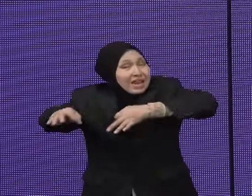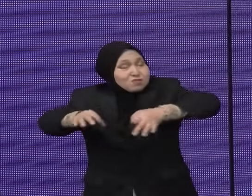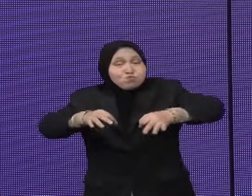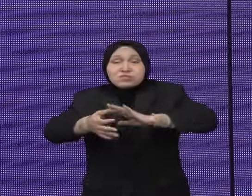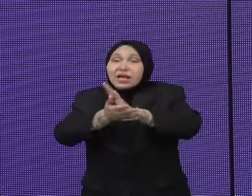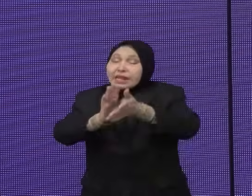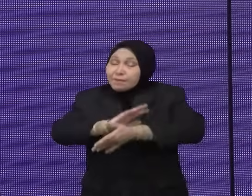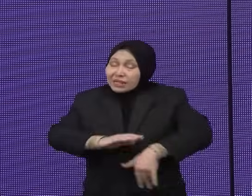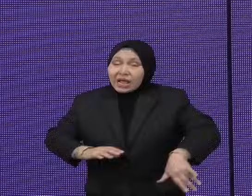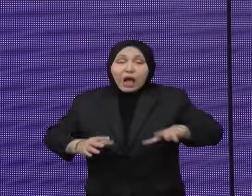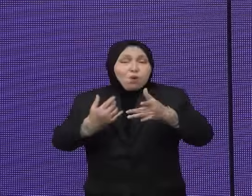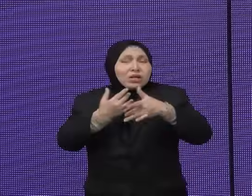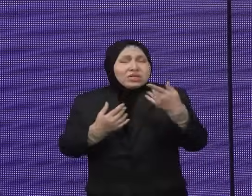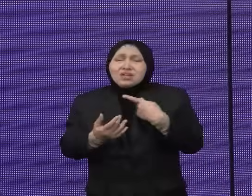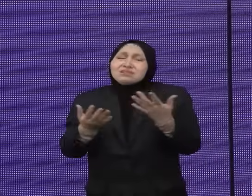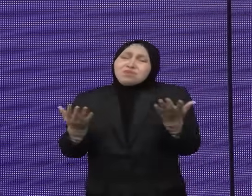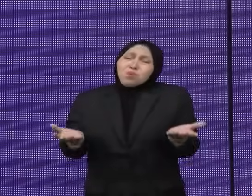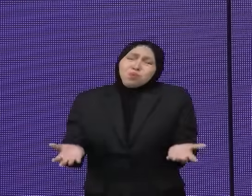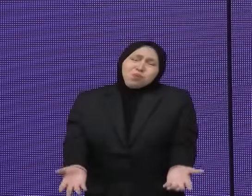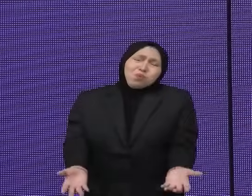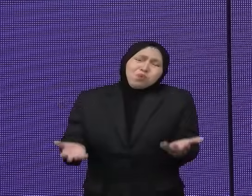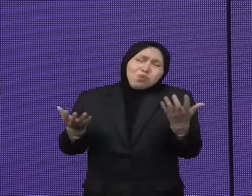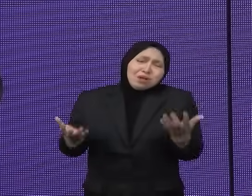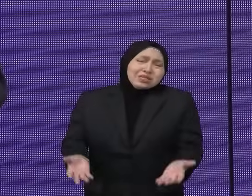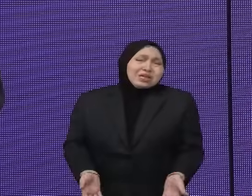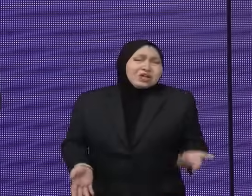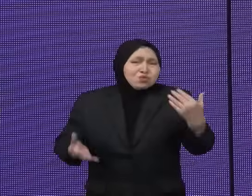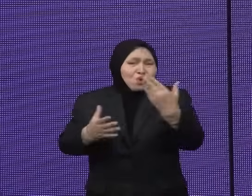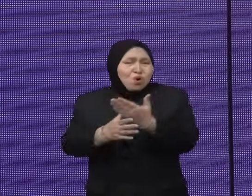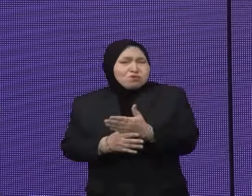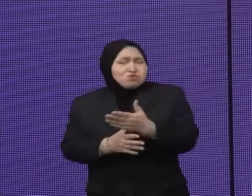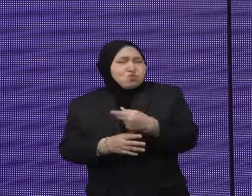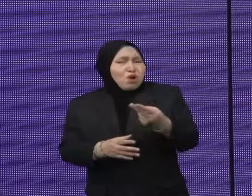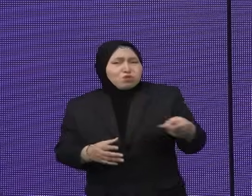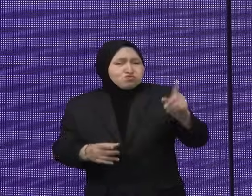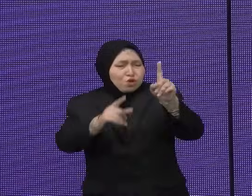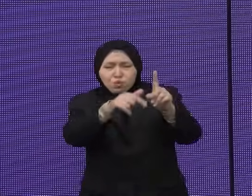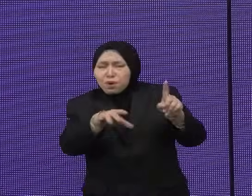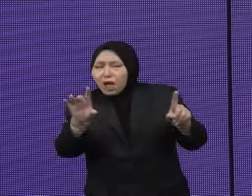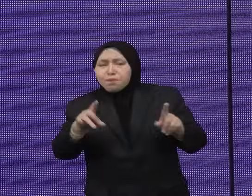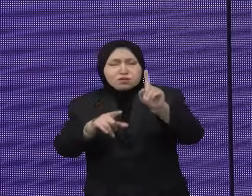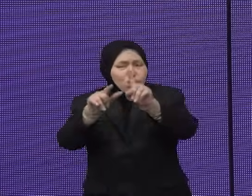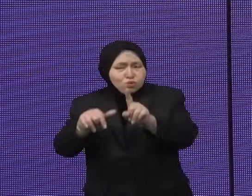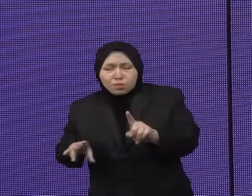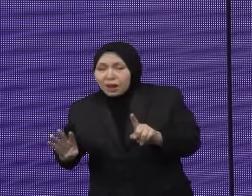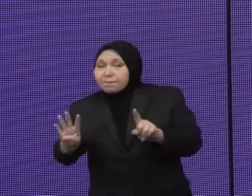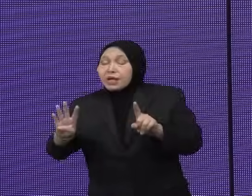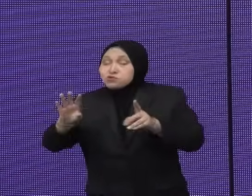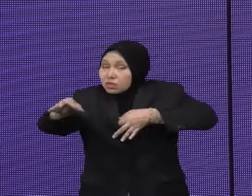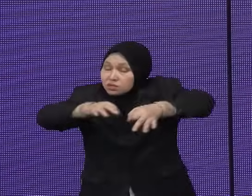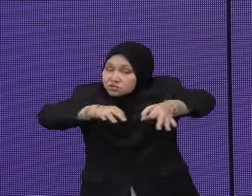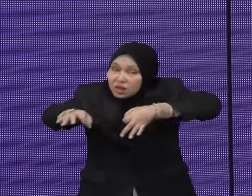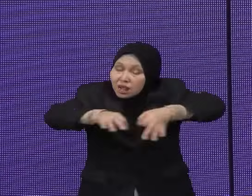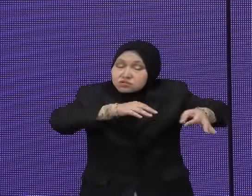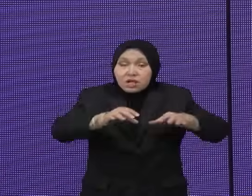bayina, awalnya kita rasa berat, kan? Ini apa, faraid ni kena bagi 1/8, 1/4. Tapi bila dijelaskan